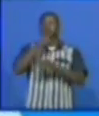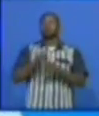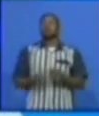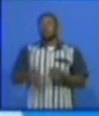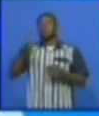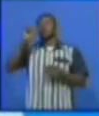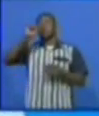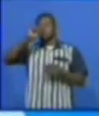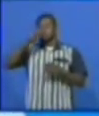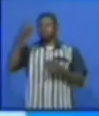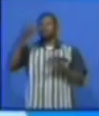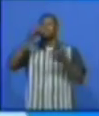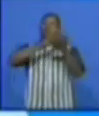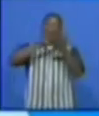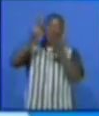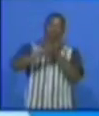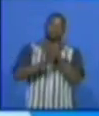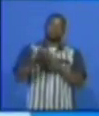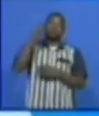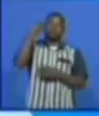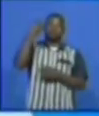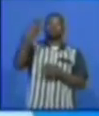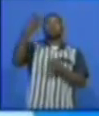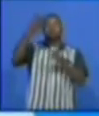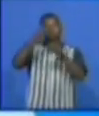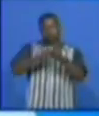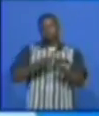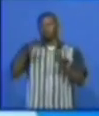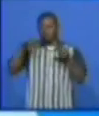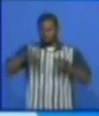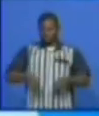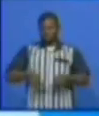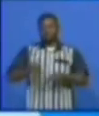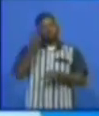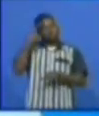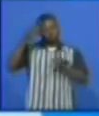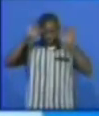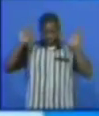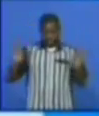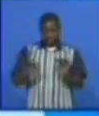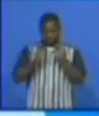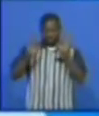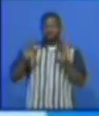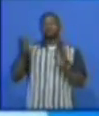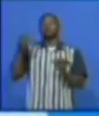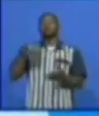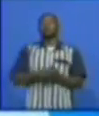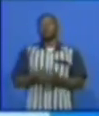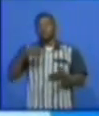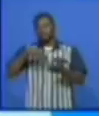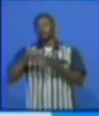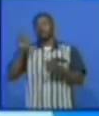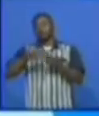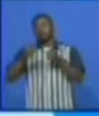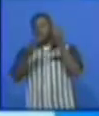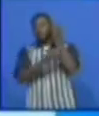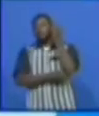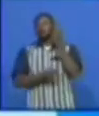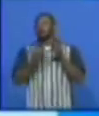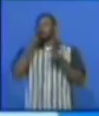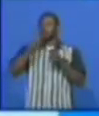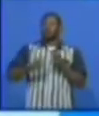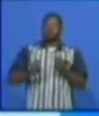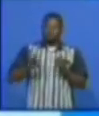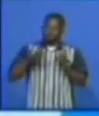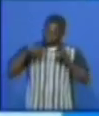pour la fête nationale dont la célébration officielle se déroule cette année dans la cité de l'Épervier. Il faut donc accélérer